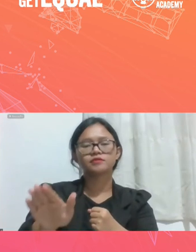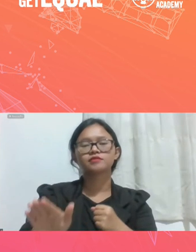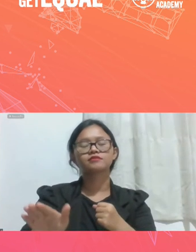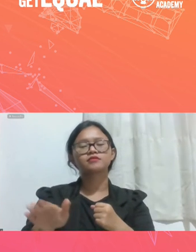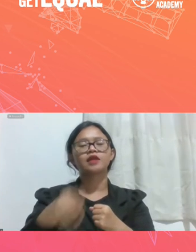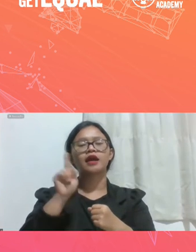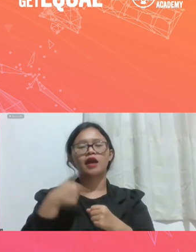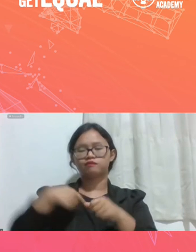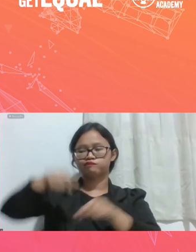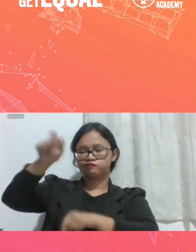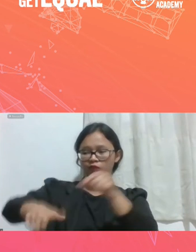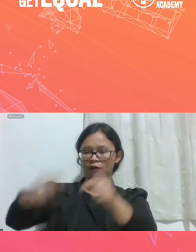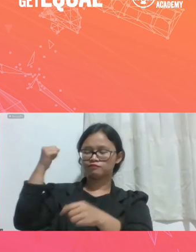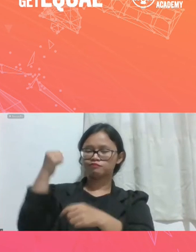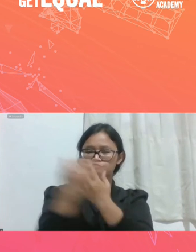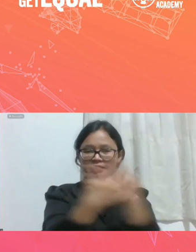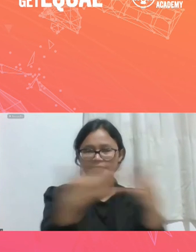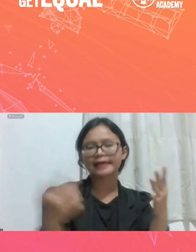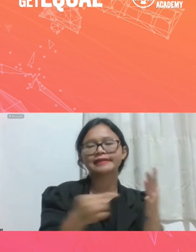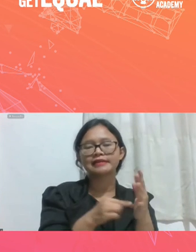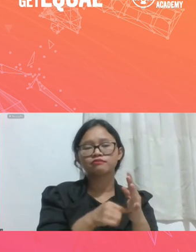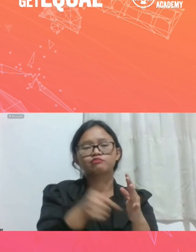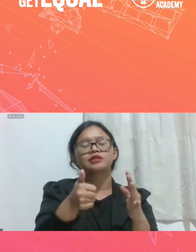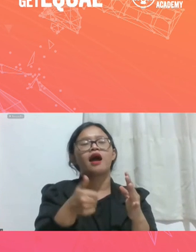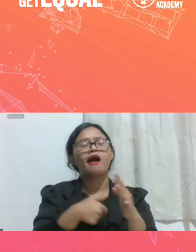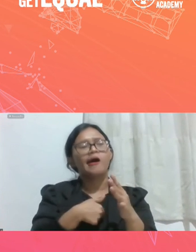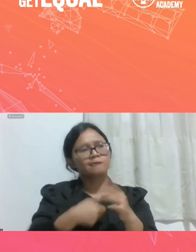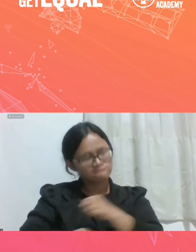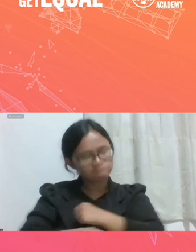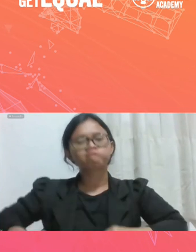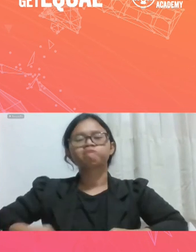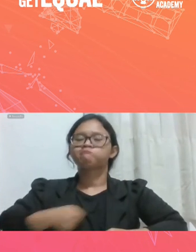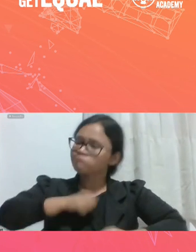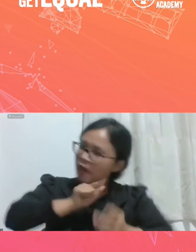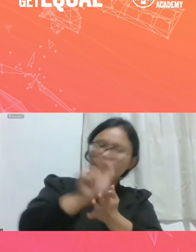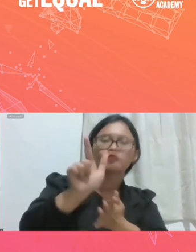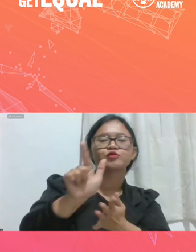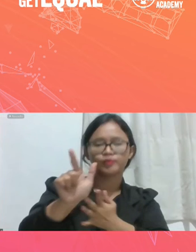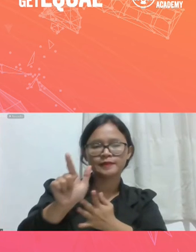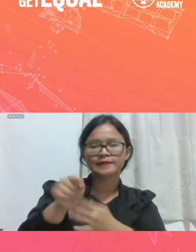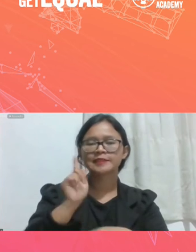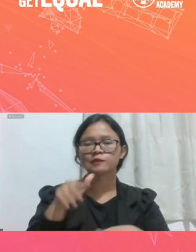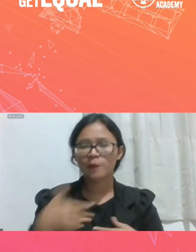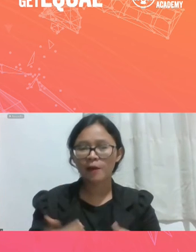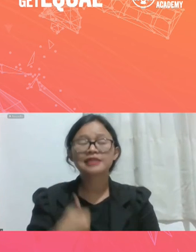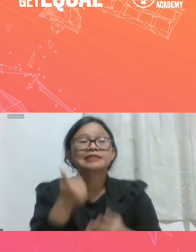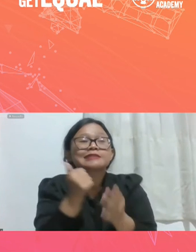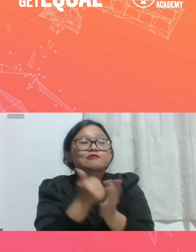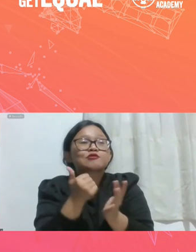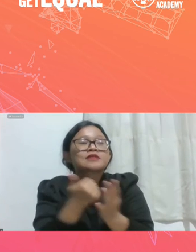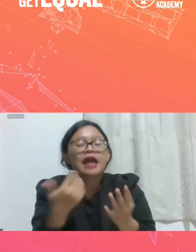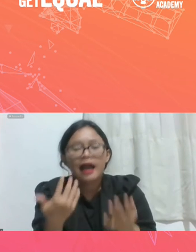efek kepada masyarakat untuk tidak enggan lagi melapor, karena kita mempermudah,